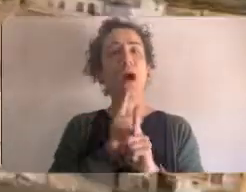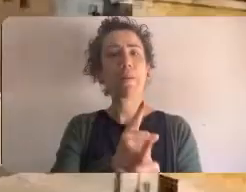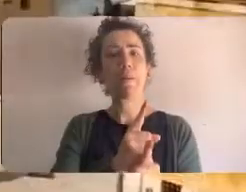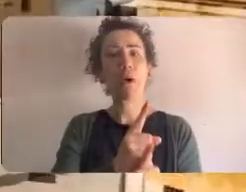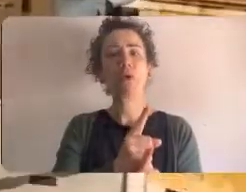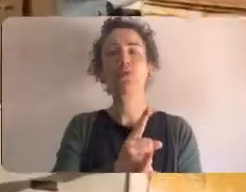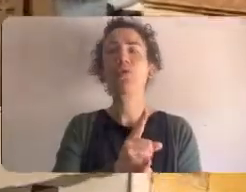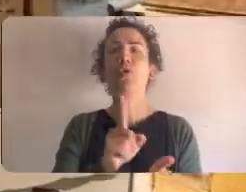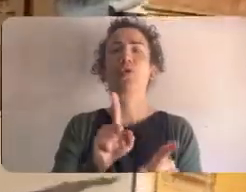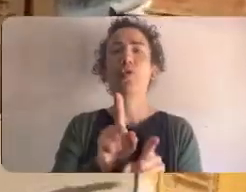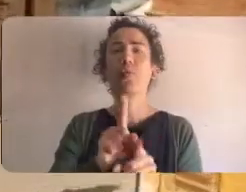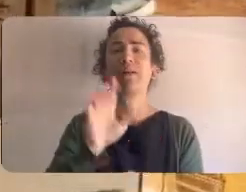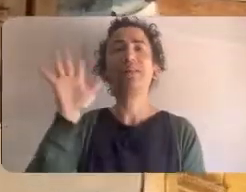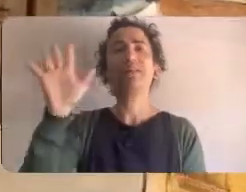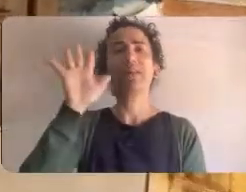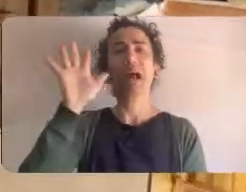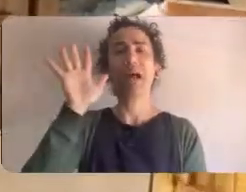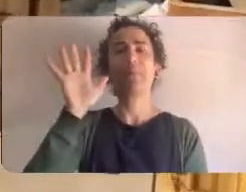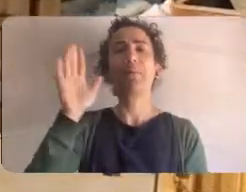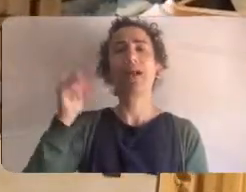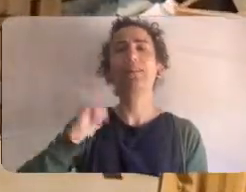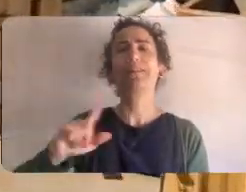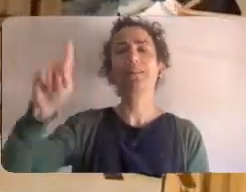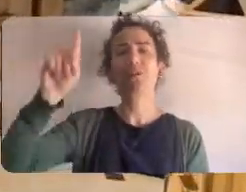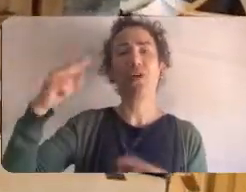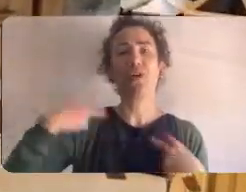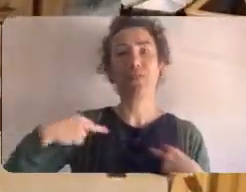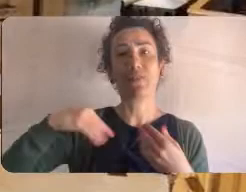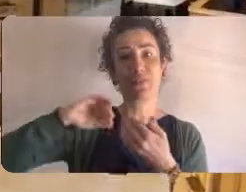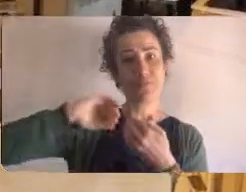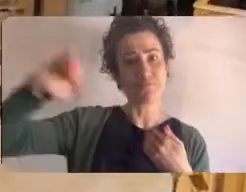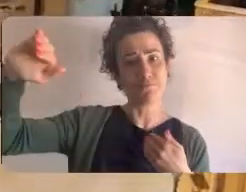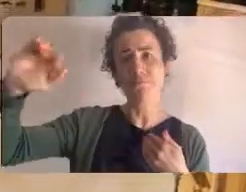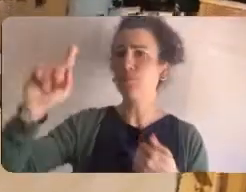Oggi gli apostoli non vivono un distacco dal Signore.